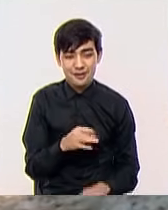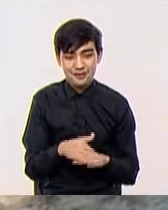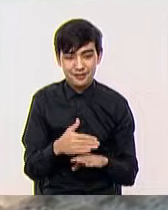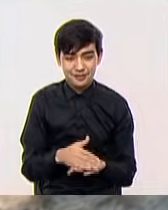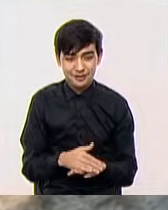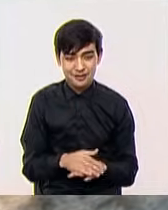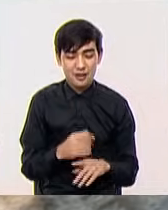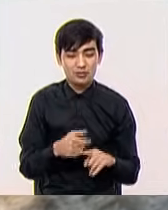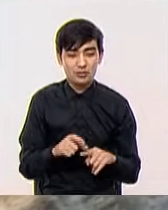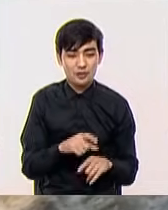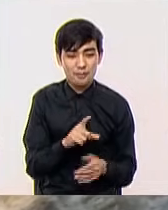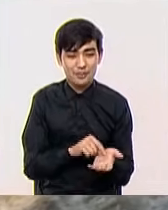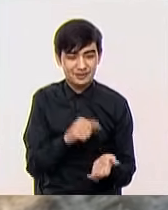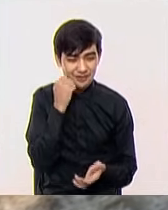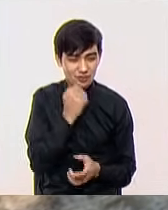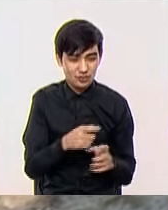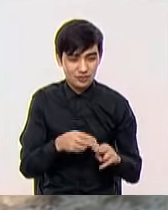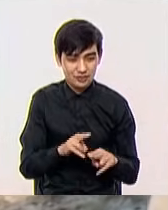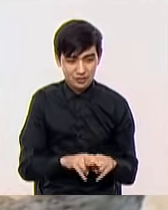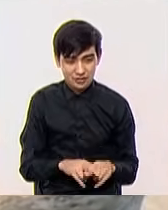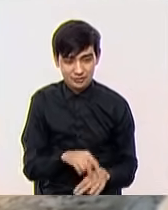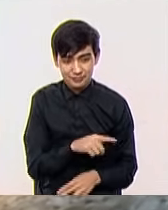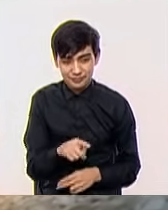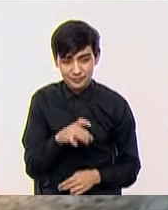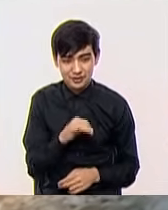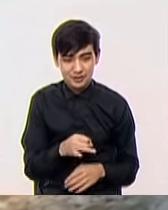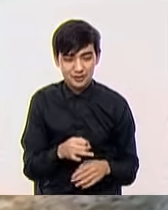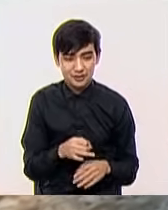особенно пенсионерлерге кешіру керек.